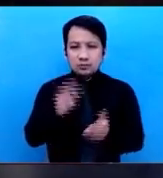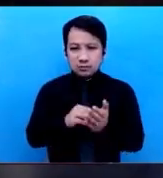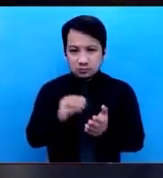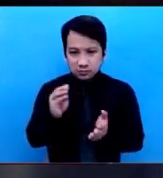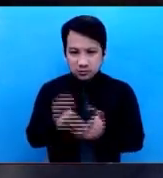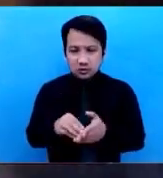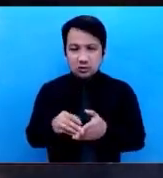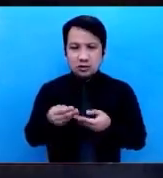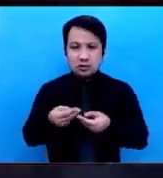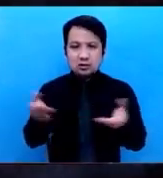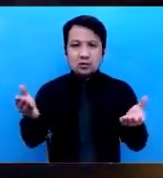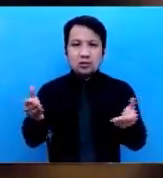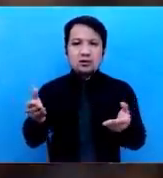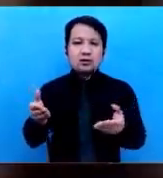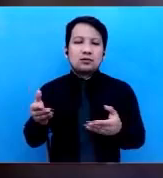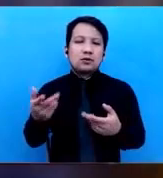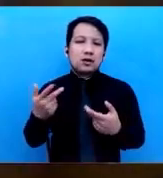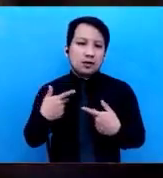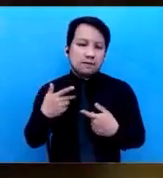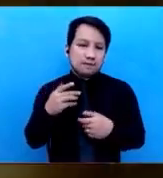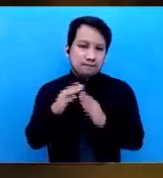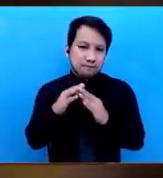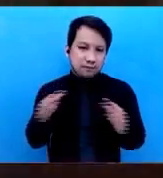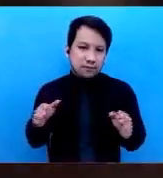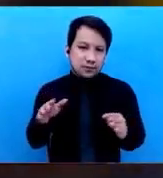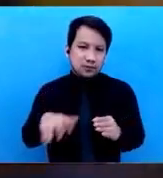i-implement ang pabahay program sa buong